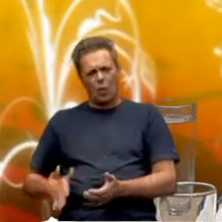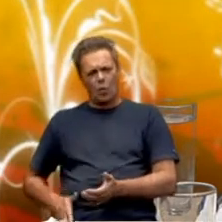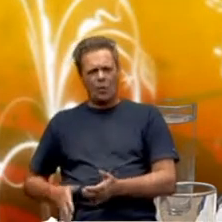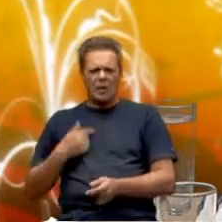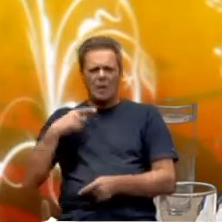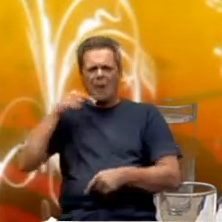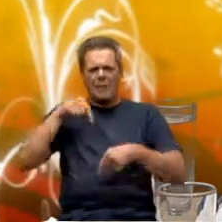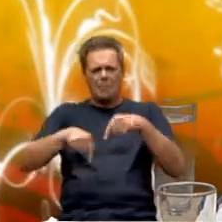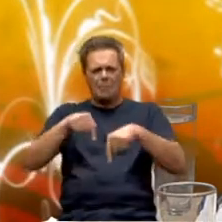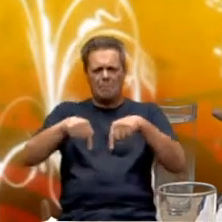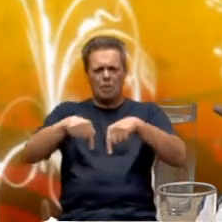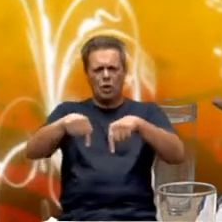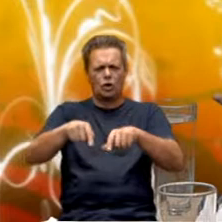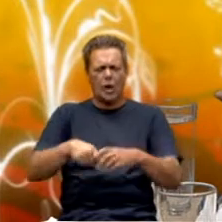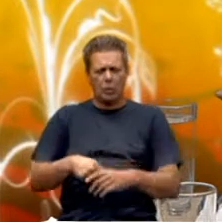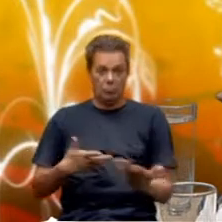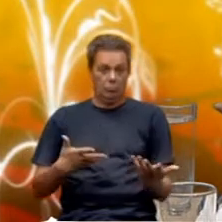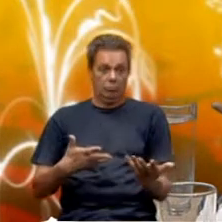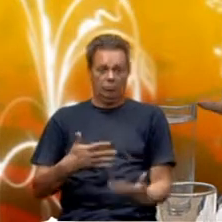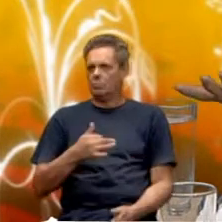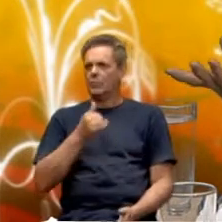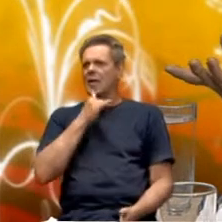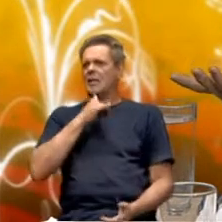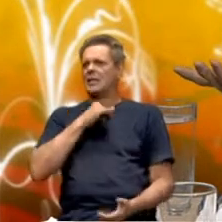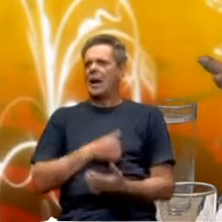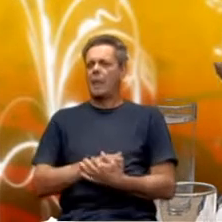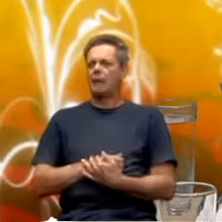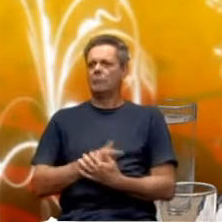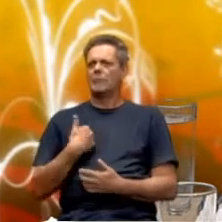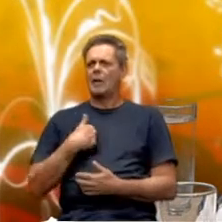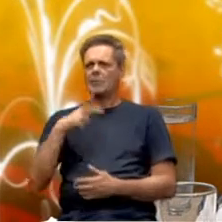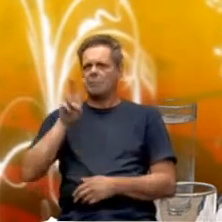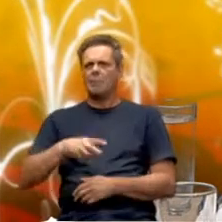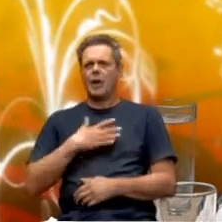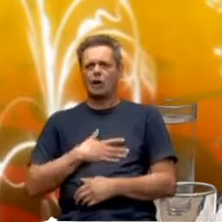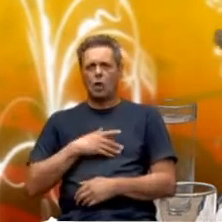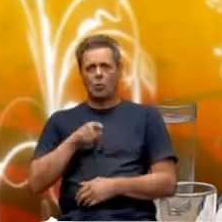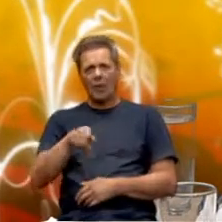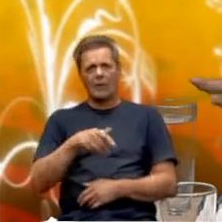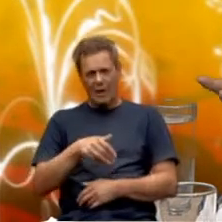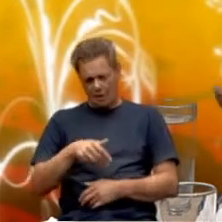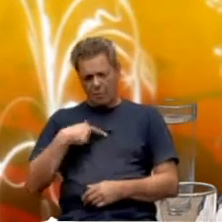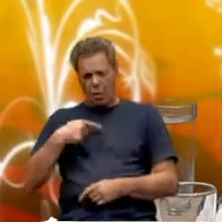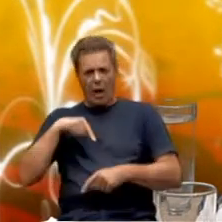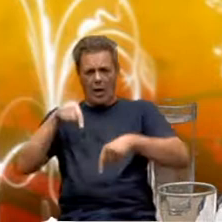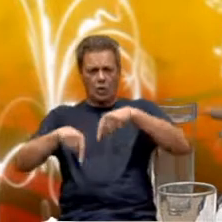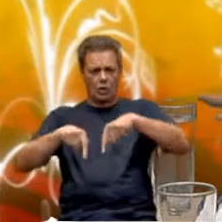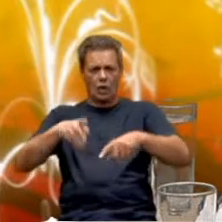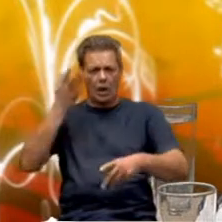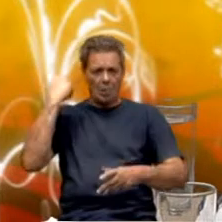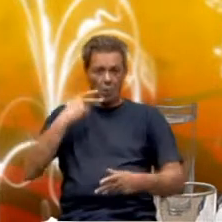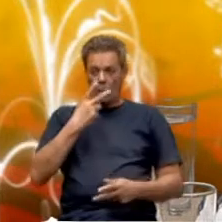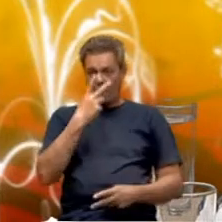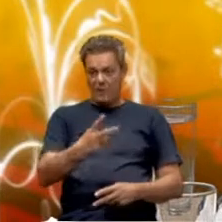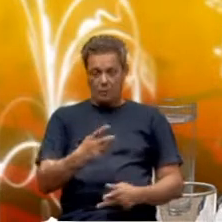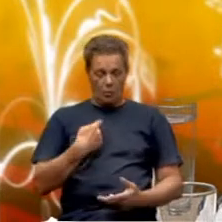štake lila zelene. Jednostavno sam imala želju da te štake budu vidljive tu